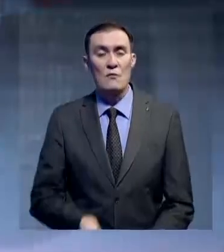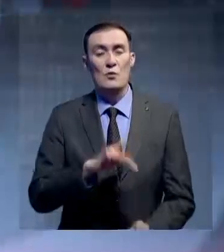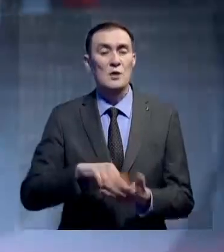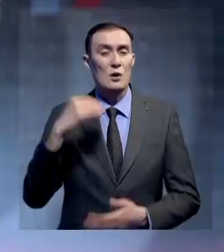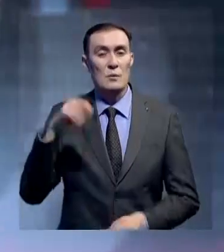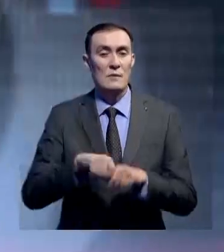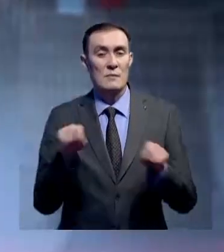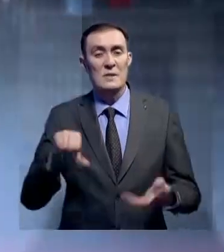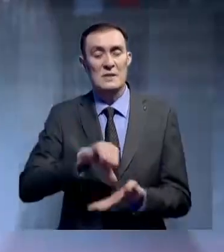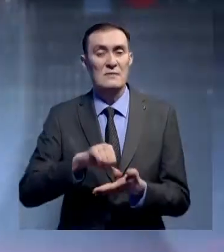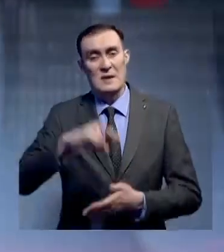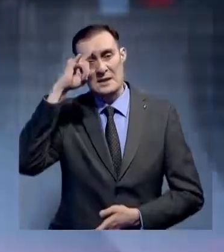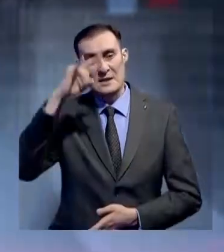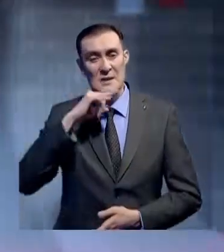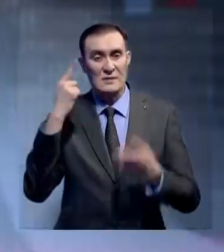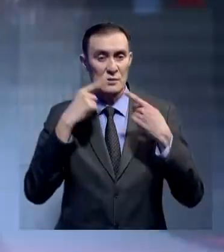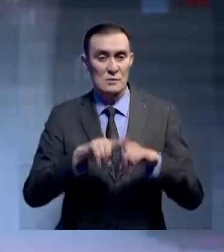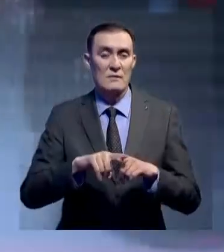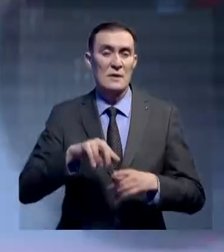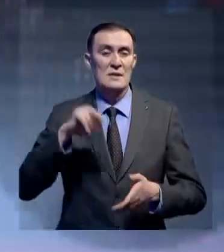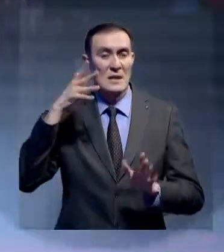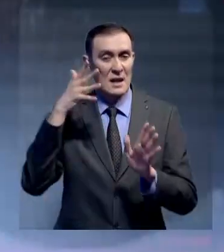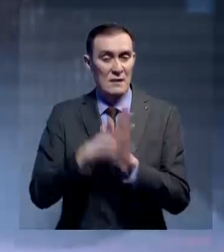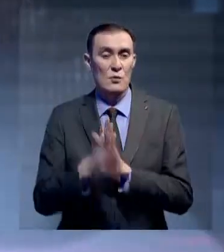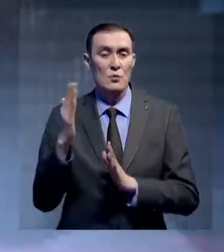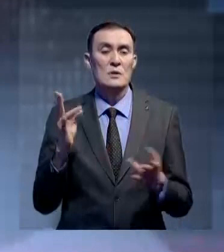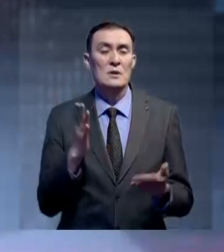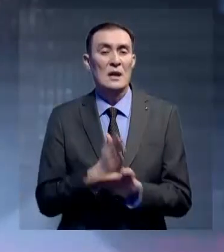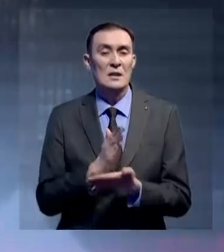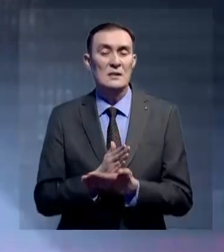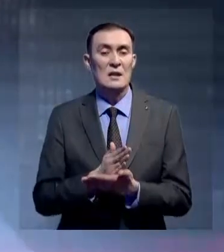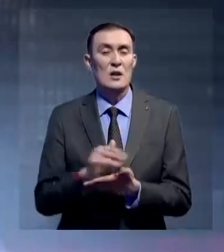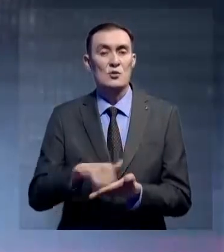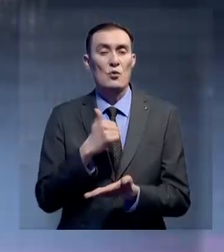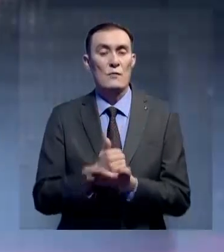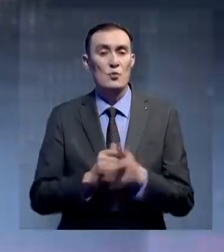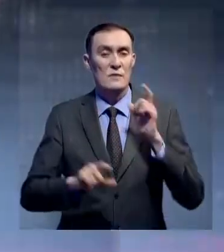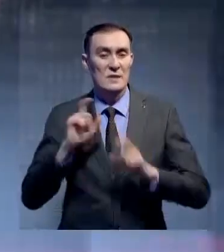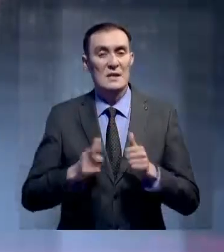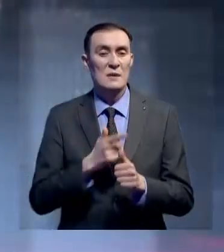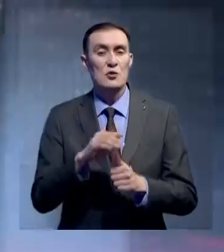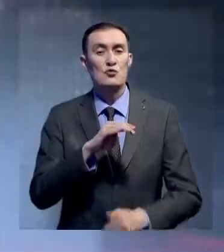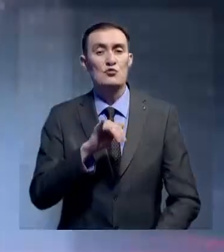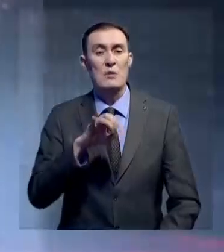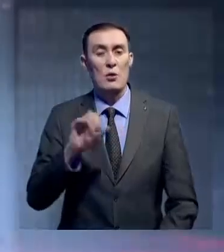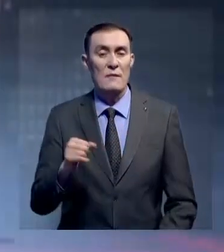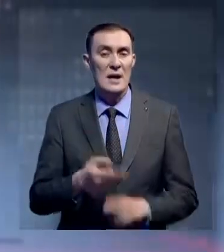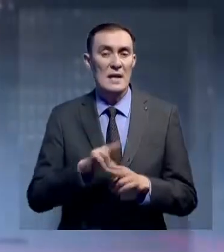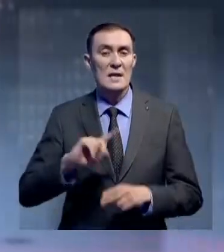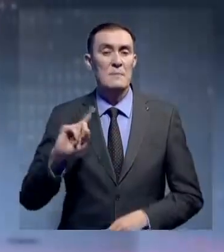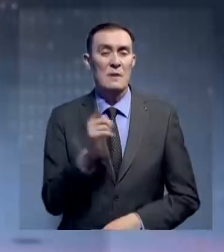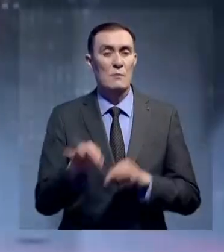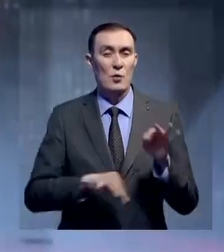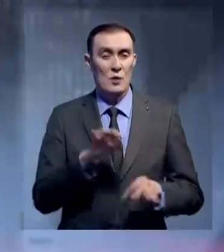В Актобе открыли представительство Казахстанского института стратегических исследований. Оно будет находиться на базе университета имени Жубанова. Это первый